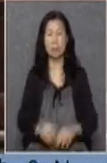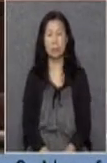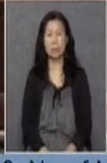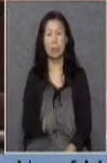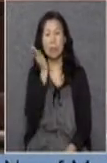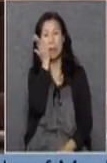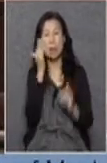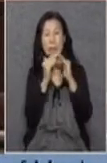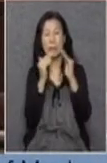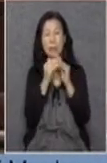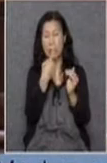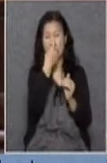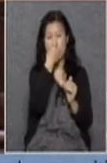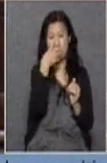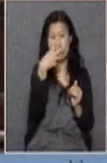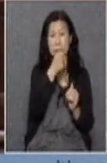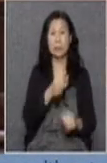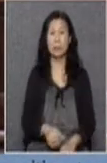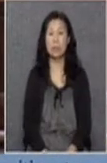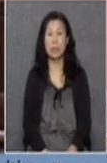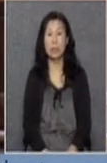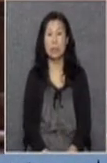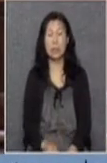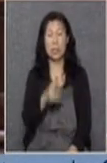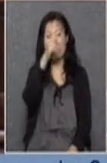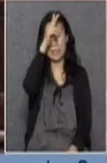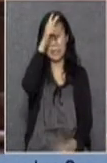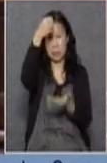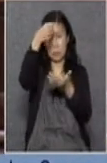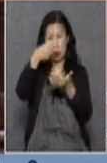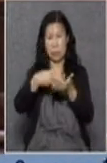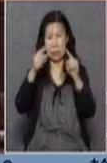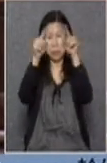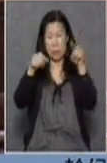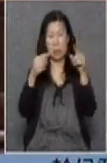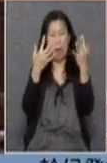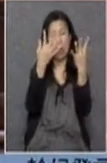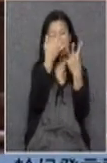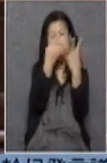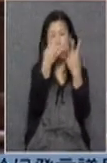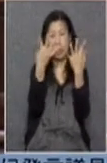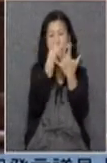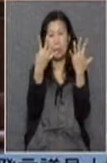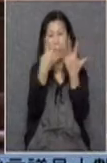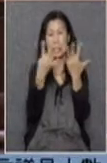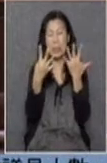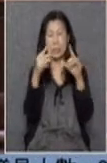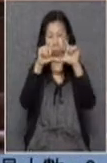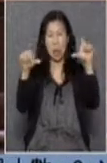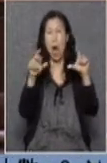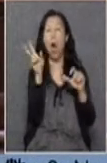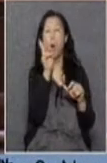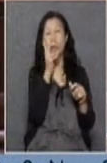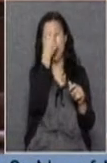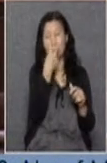呢，其实梁振英呢就喺嗰个施政报告54段呢讲到悲天悯人嘅。又